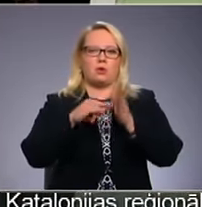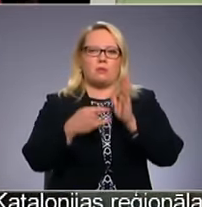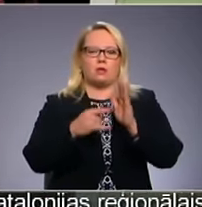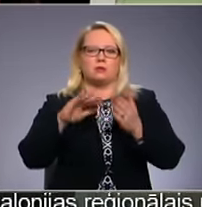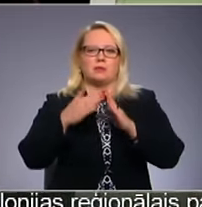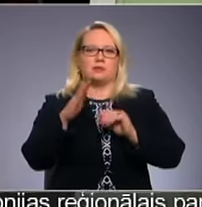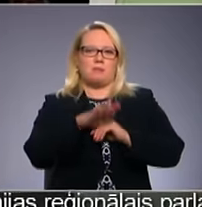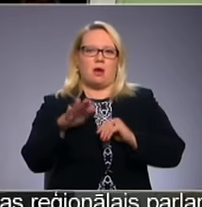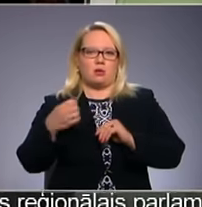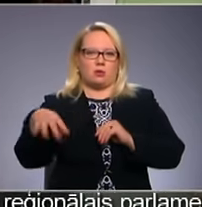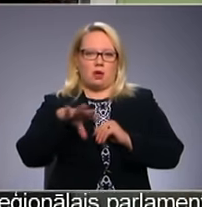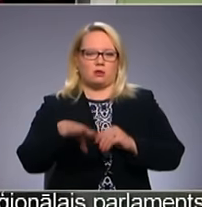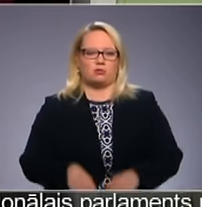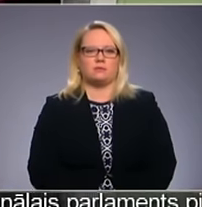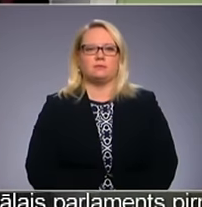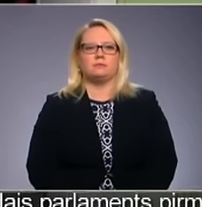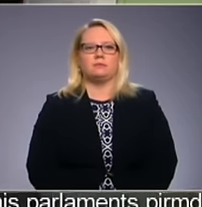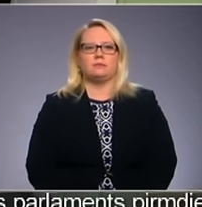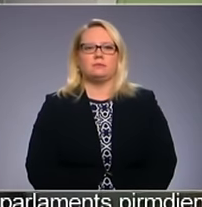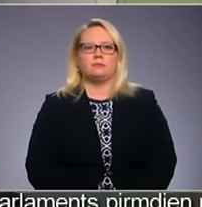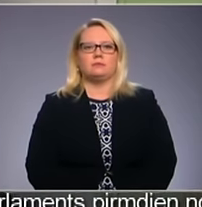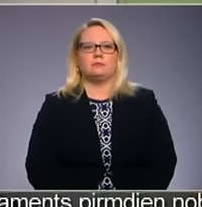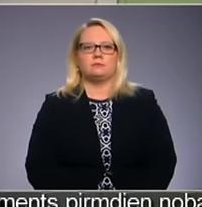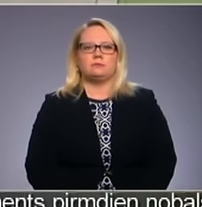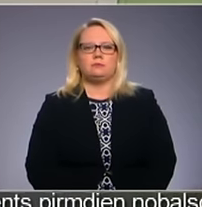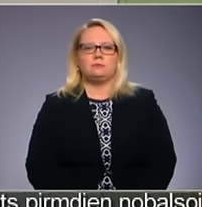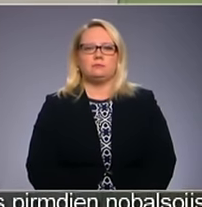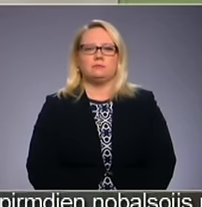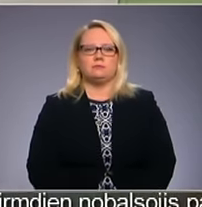arī pilsētas bērnu dārzus. Sandra Leitāne, Andris Pāns, TV Spektrs.